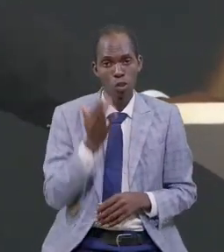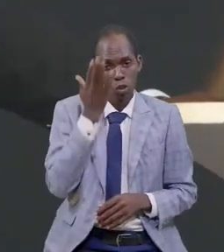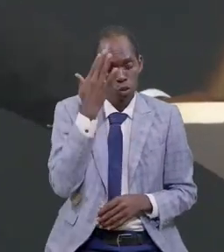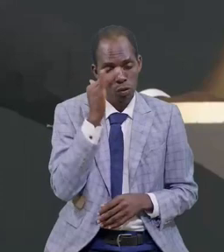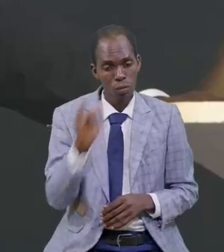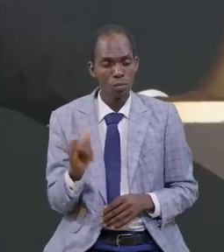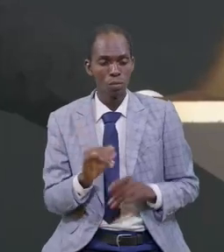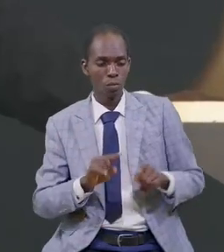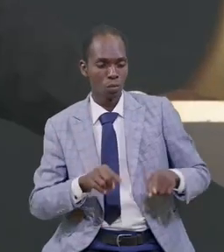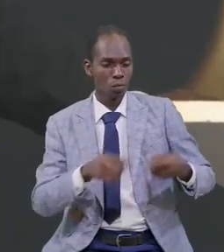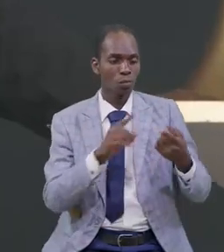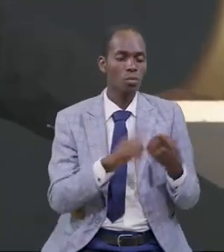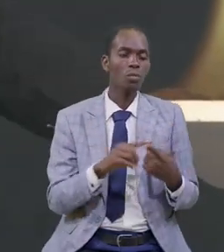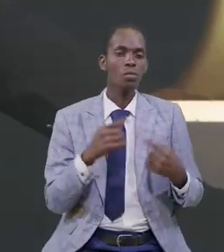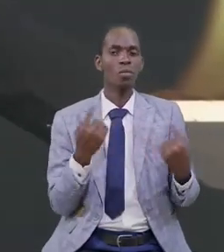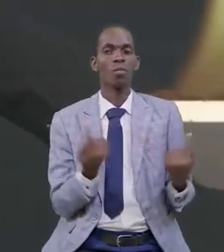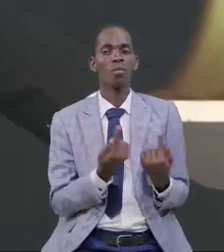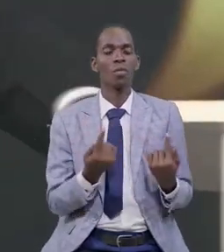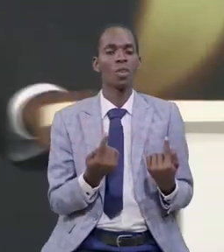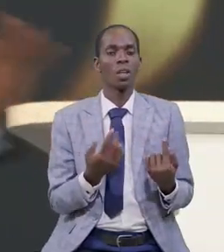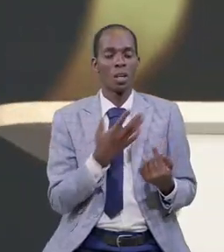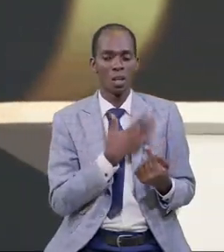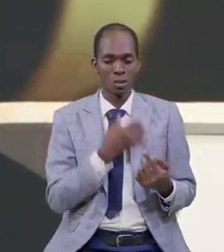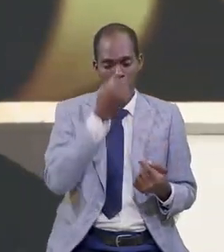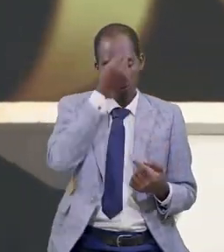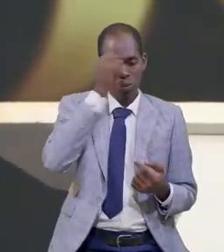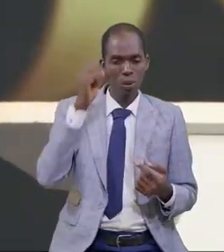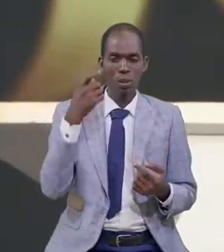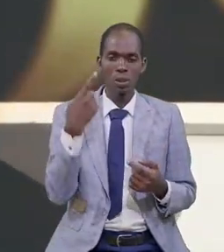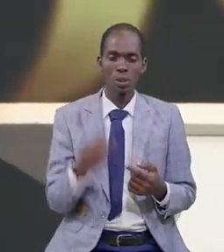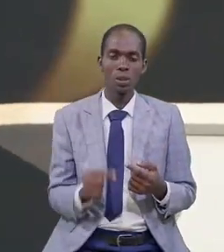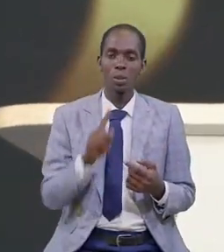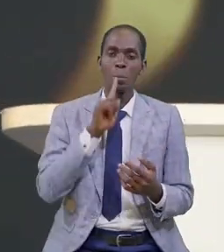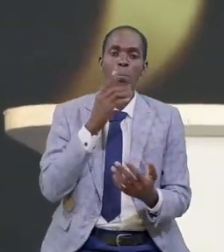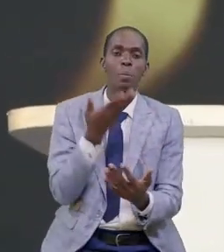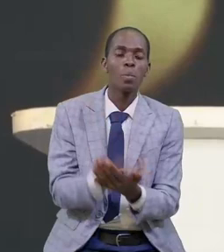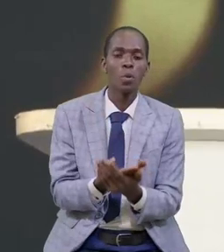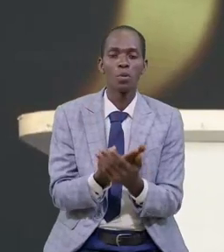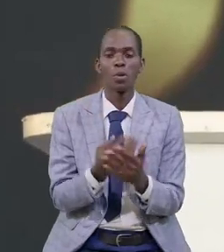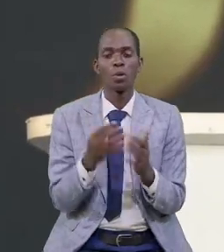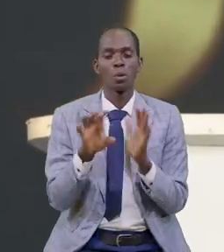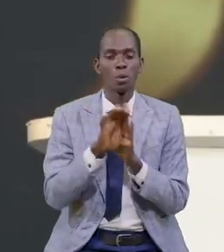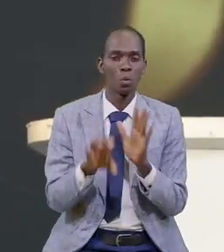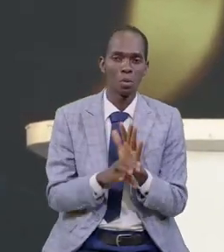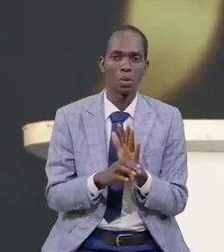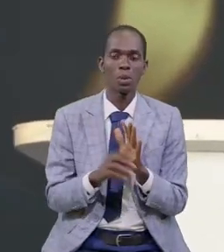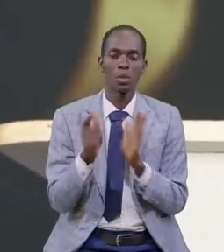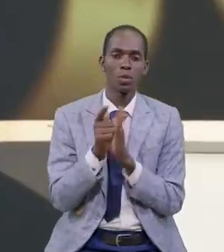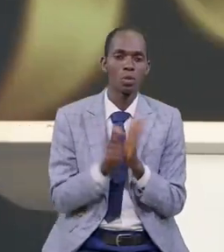pêchent et il pêche contre le commandement évident du Seigneur